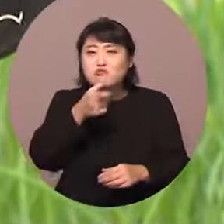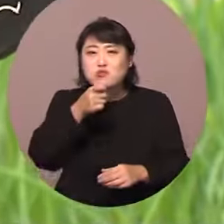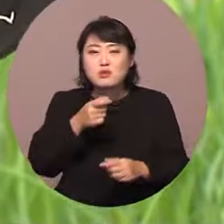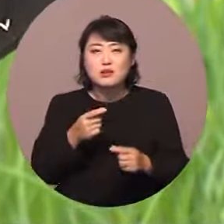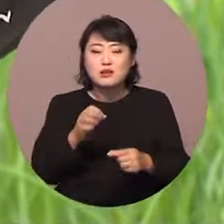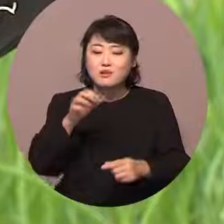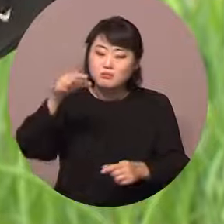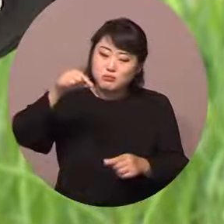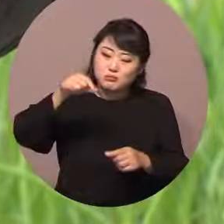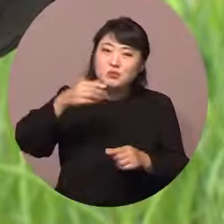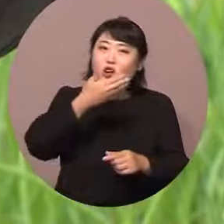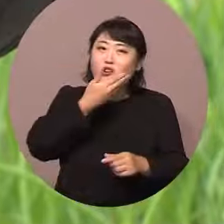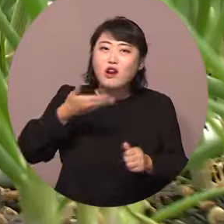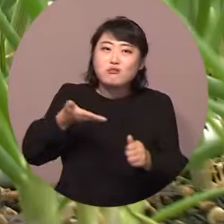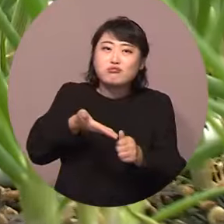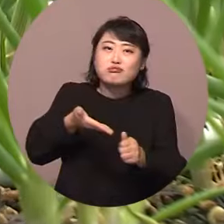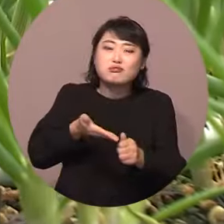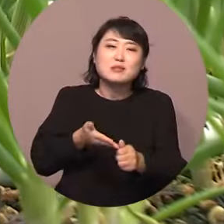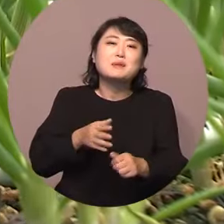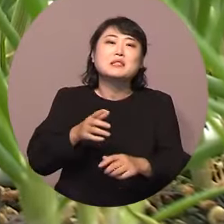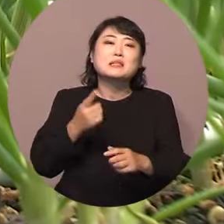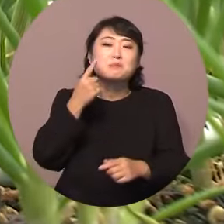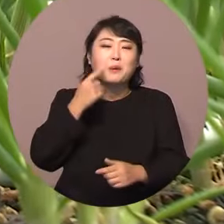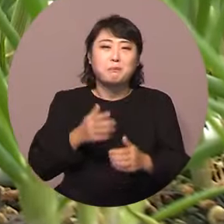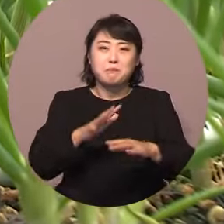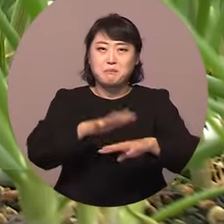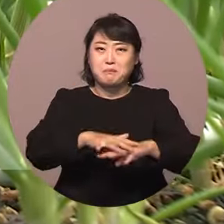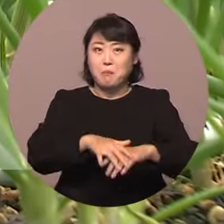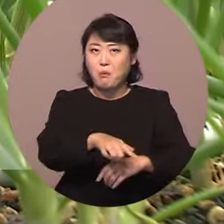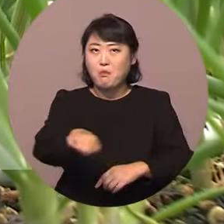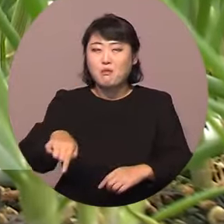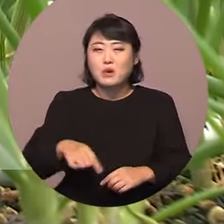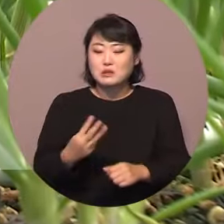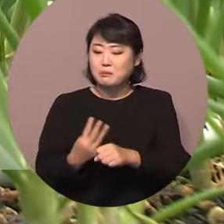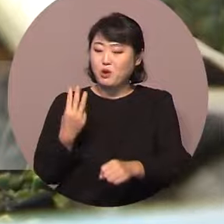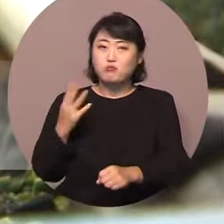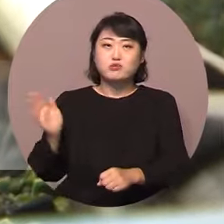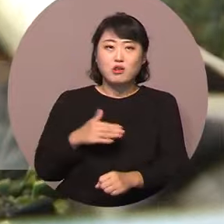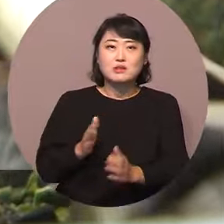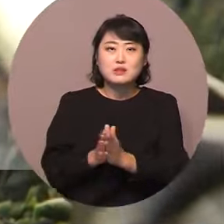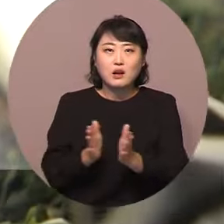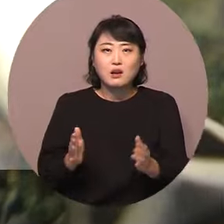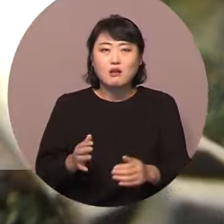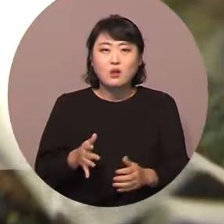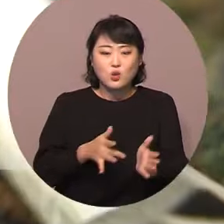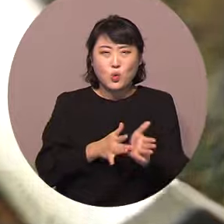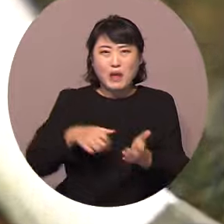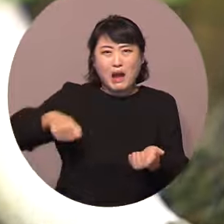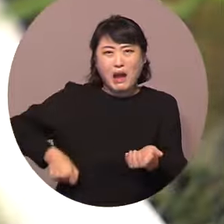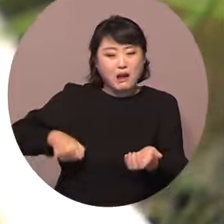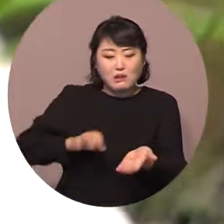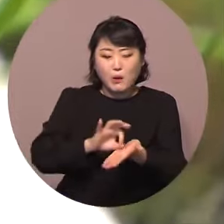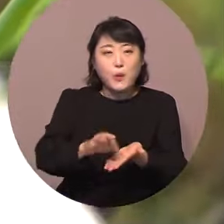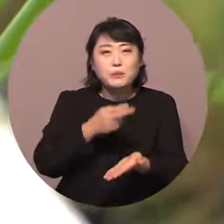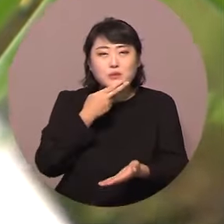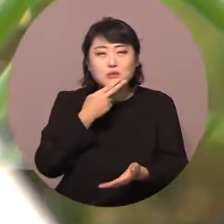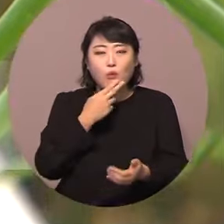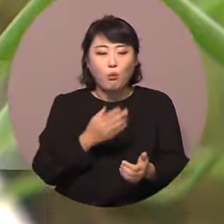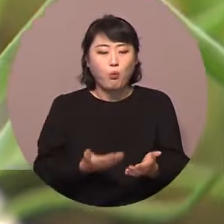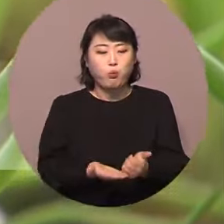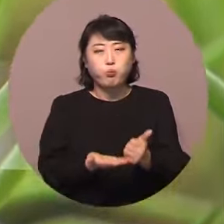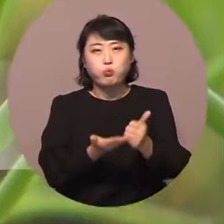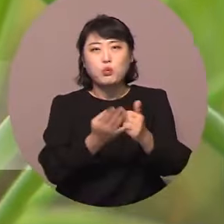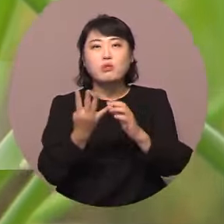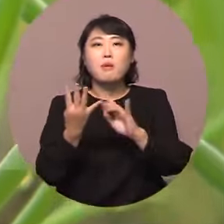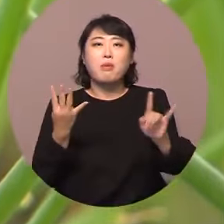양액재배 10범 농가입니다이 농가는 3년전 농법을 도입해 농약을 거의 쓰지 않고도 생산성을 최대